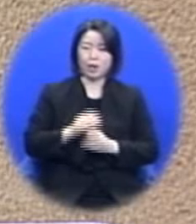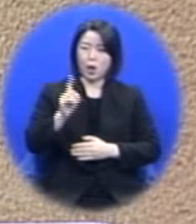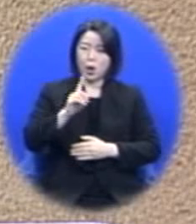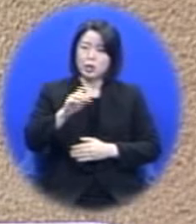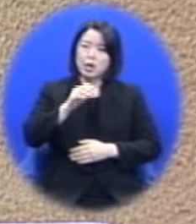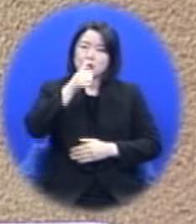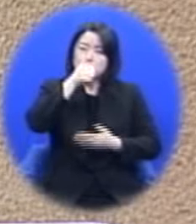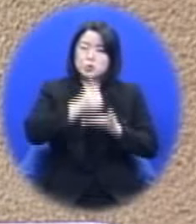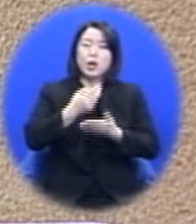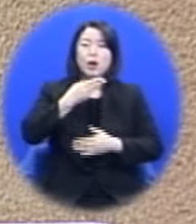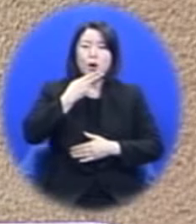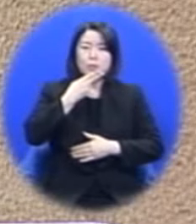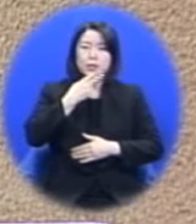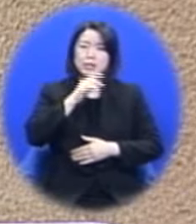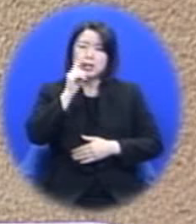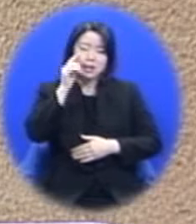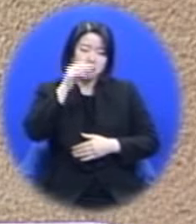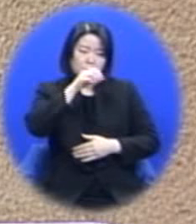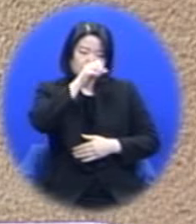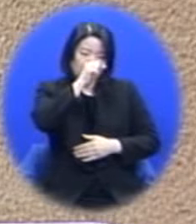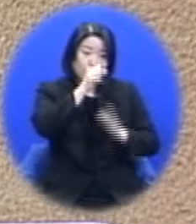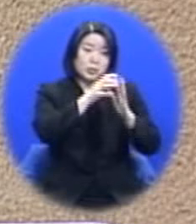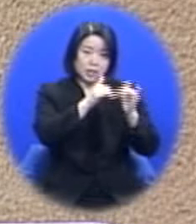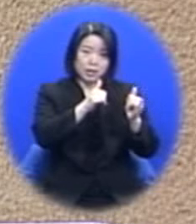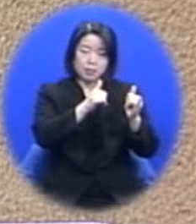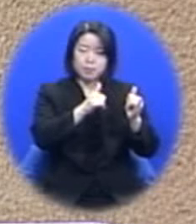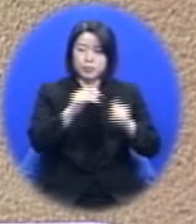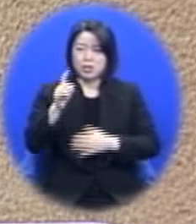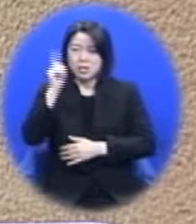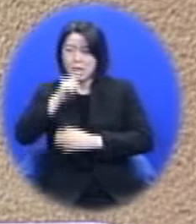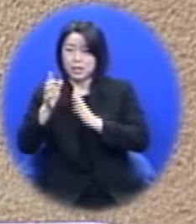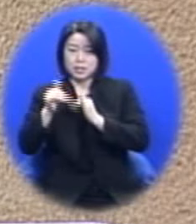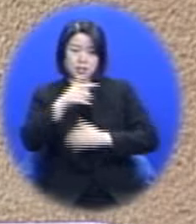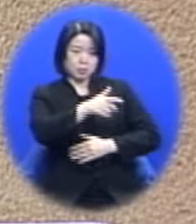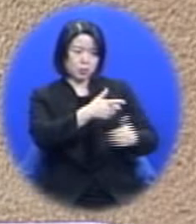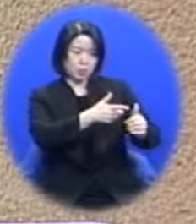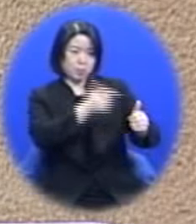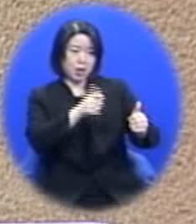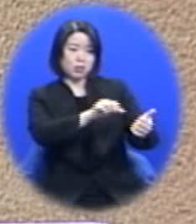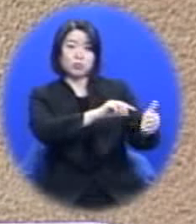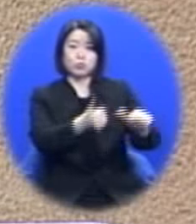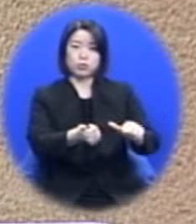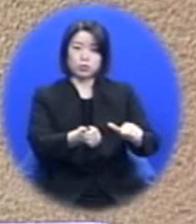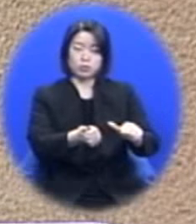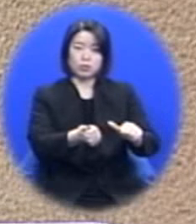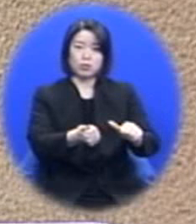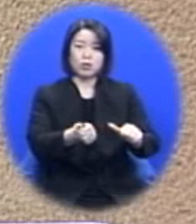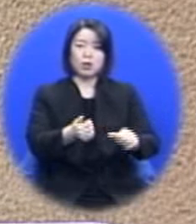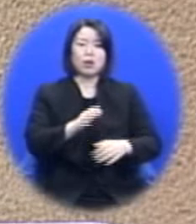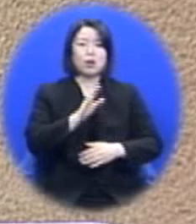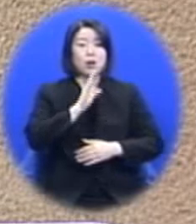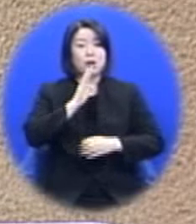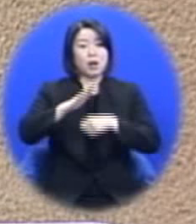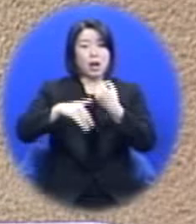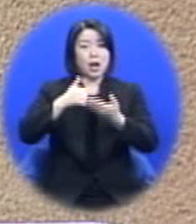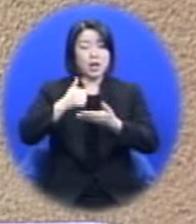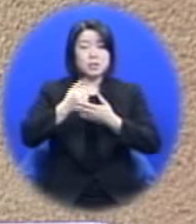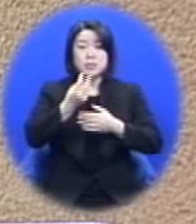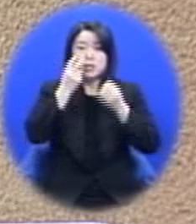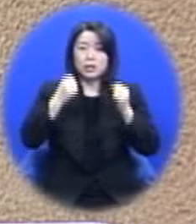선한 사람이 있는데 악한 사람이 그에게 총을 쏘아서 죽였다. 하나님이 진짜 살아계시고 하나님이